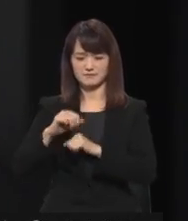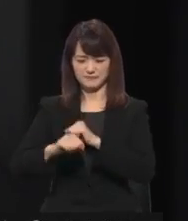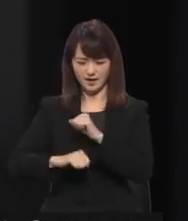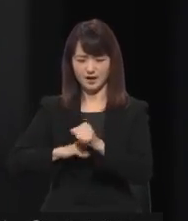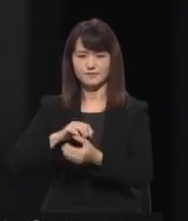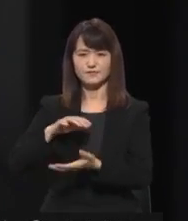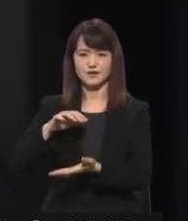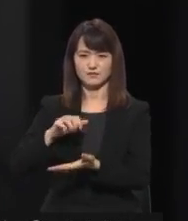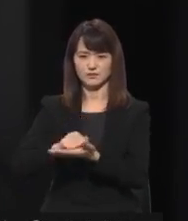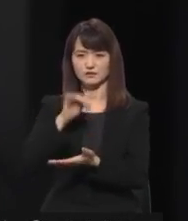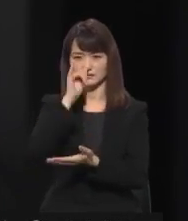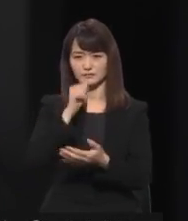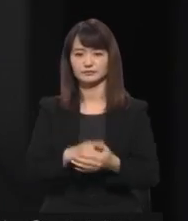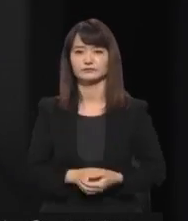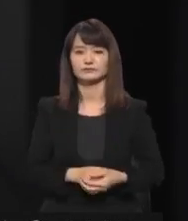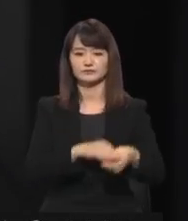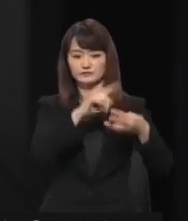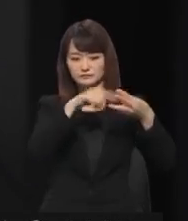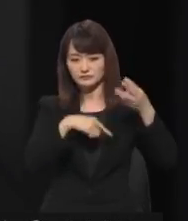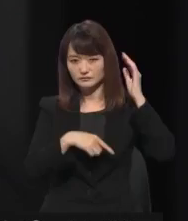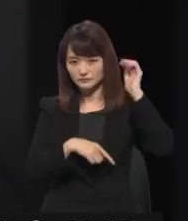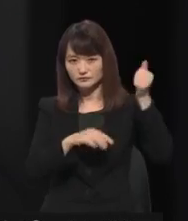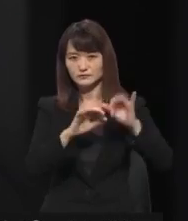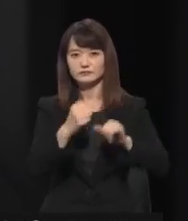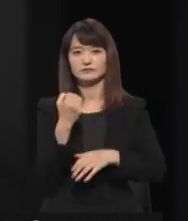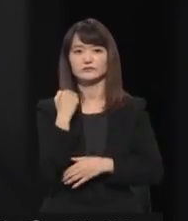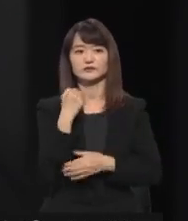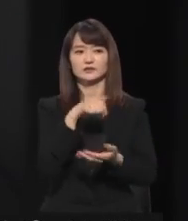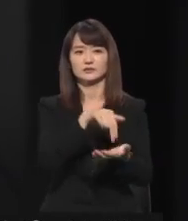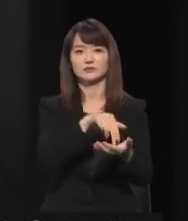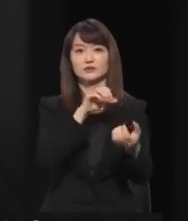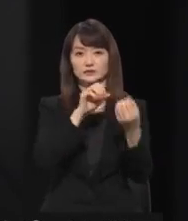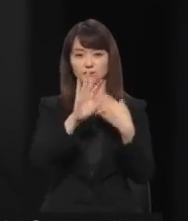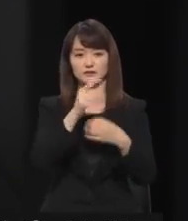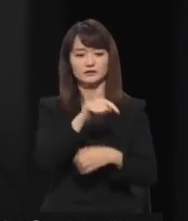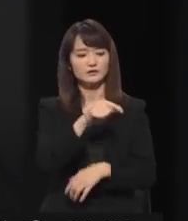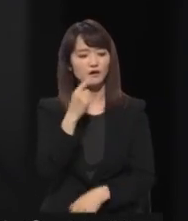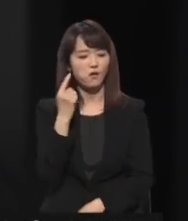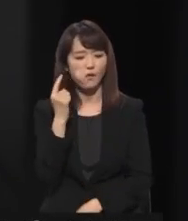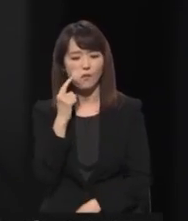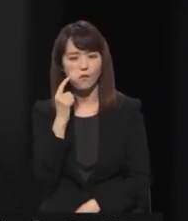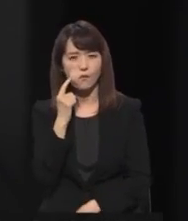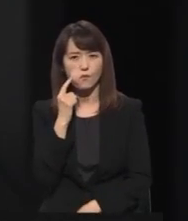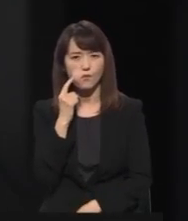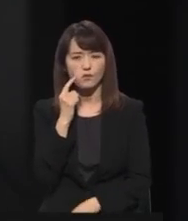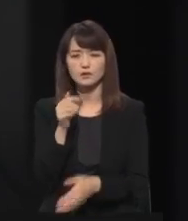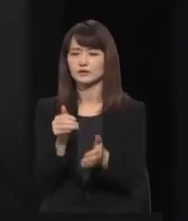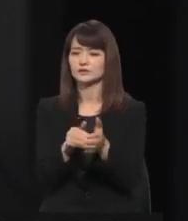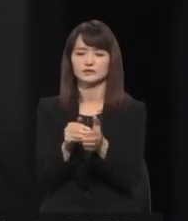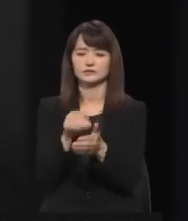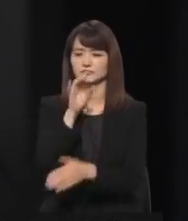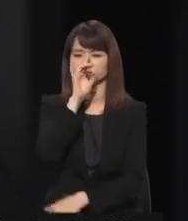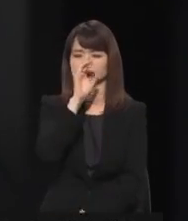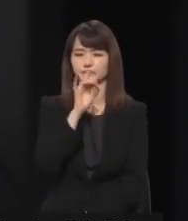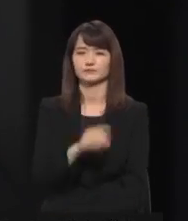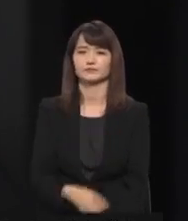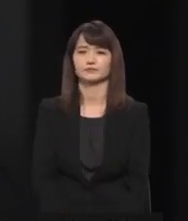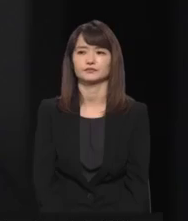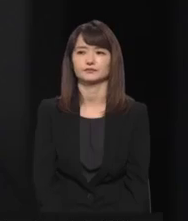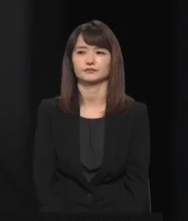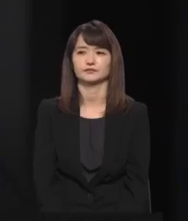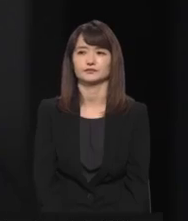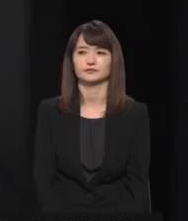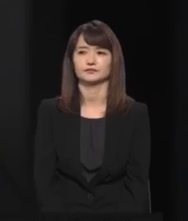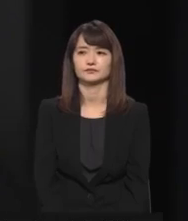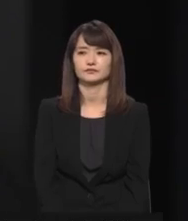국민 왼쪽에서 답을 해야지 이걸 가지고 소설이 다 뻥이다 이렇게 툭 치고 넘어갈 부분은 아닌 것 같아요 단지 2주